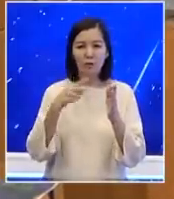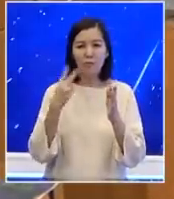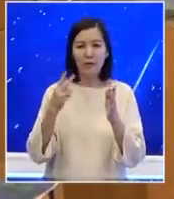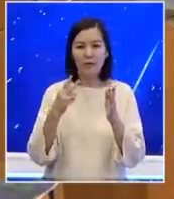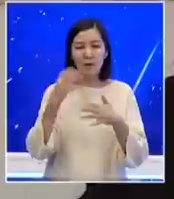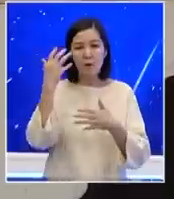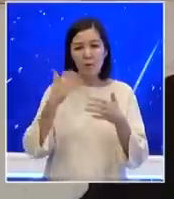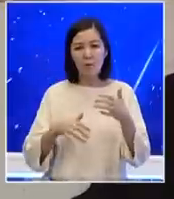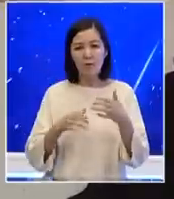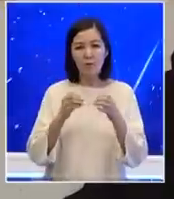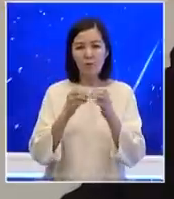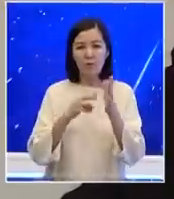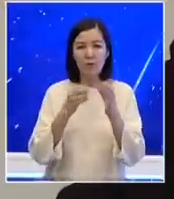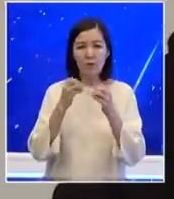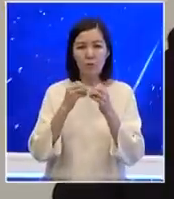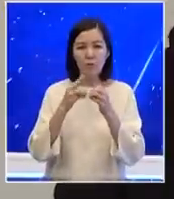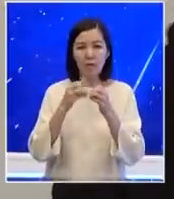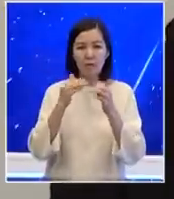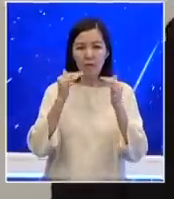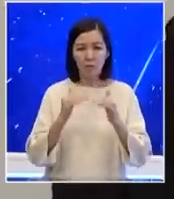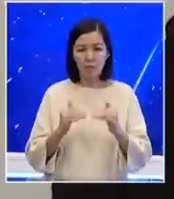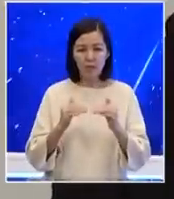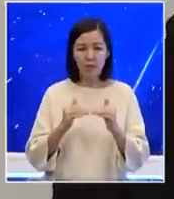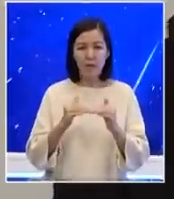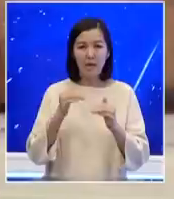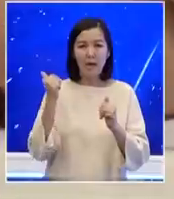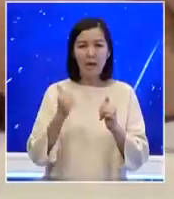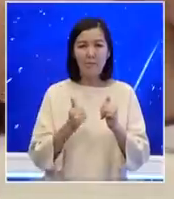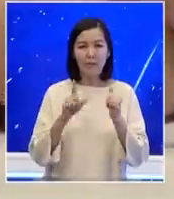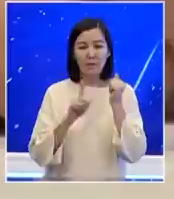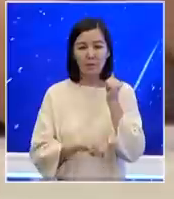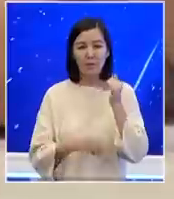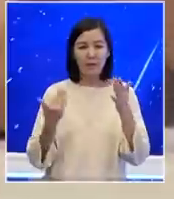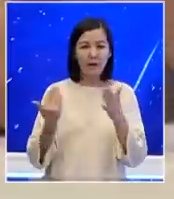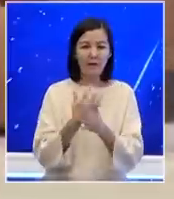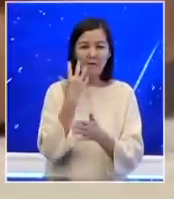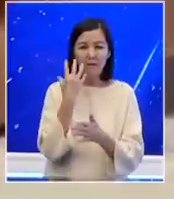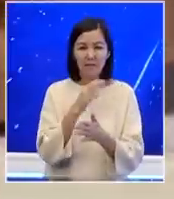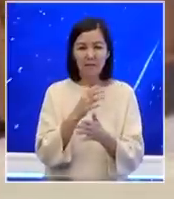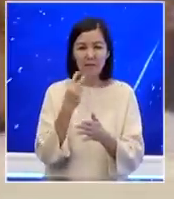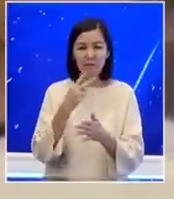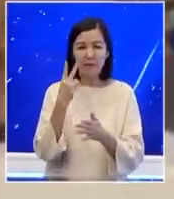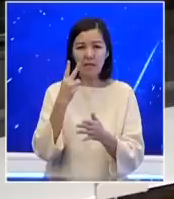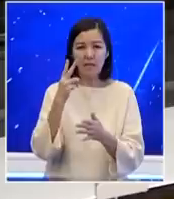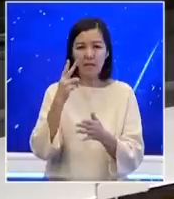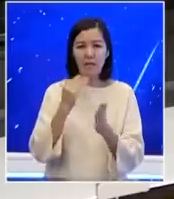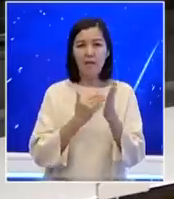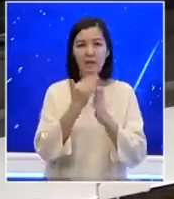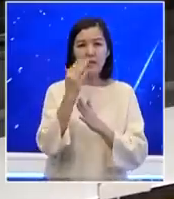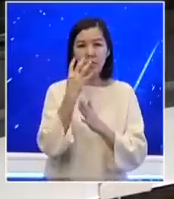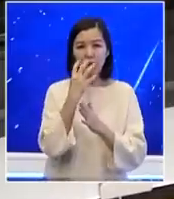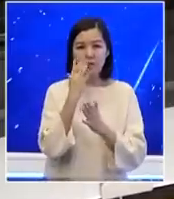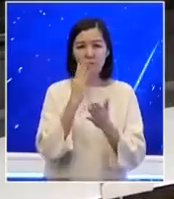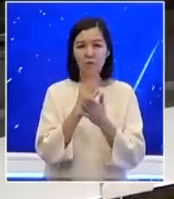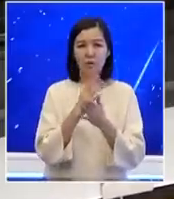апта ортасында 17-12 градусқа дейін төмендейді. Апта соңында күн қайта ысиды, 22 градусқа дейін жоғарылайды. Ал